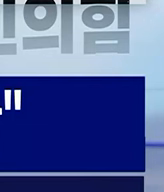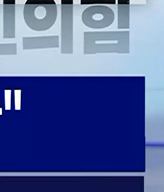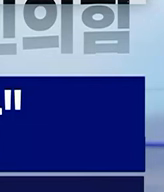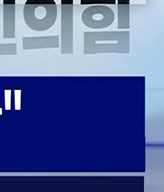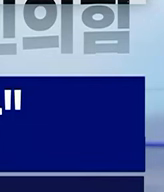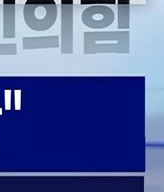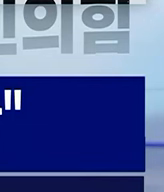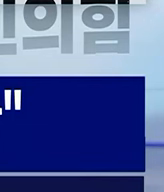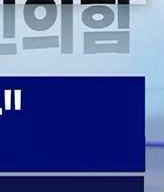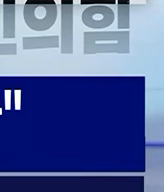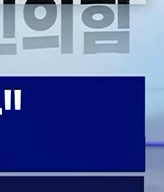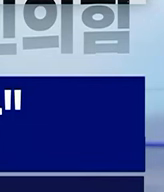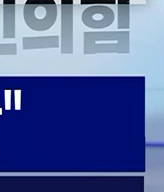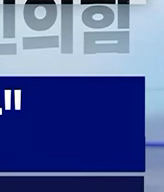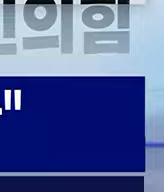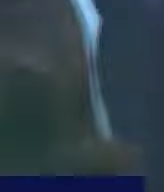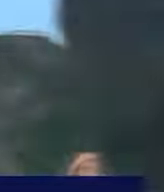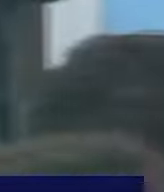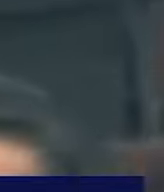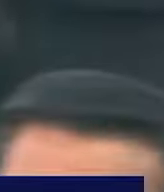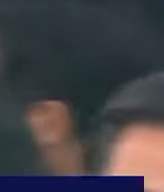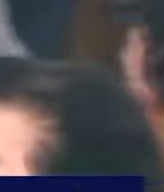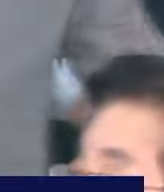이성훈 기자가 보도합니다.